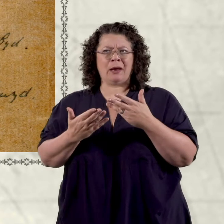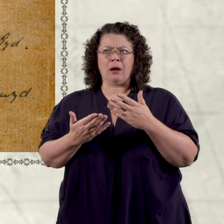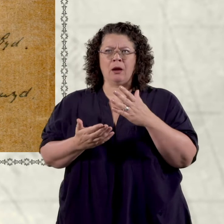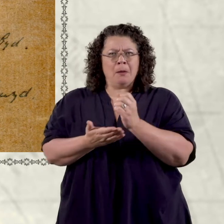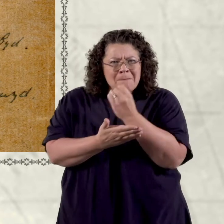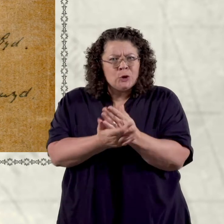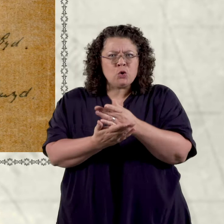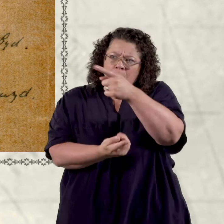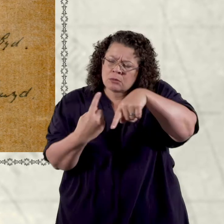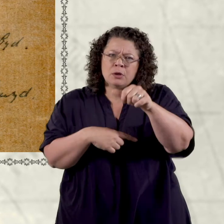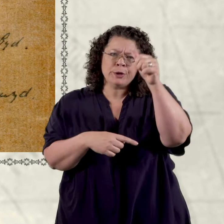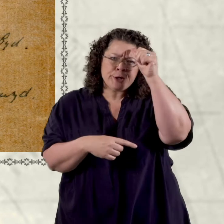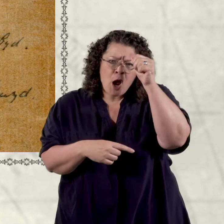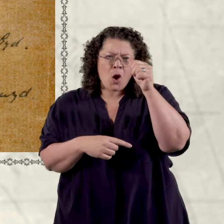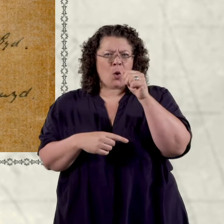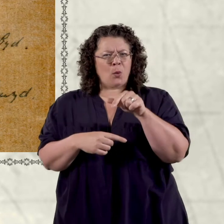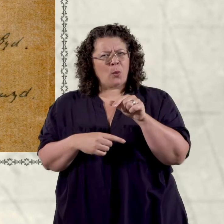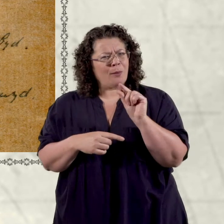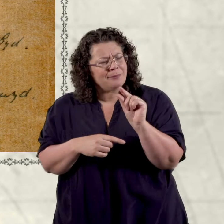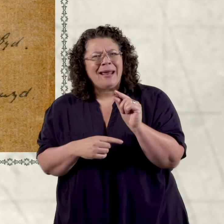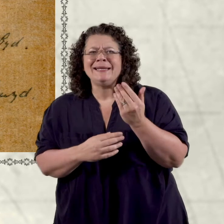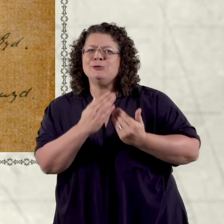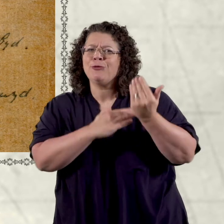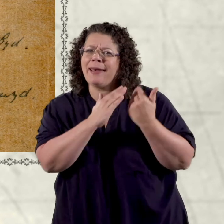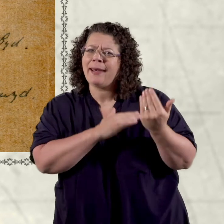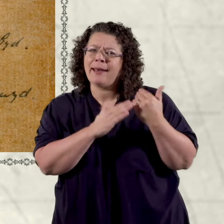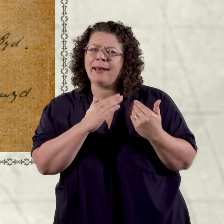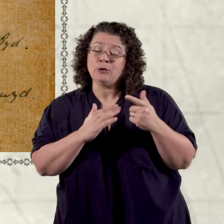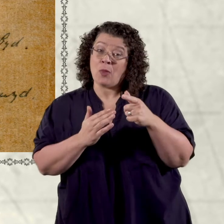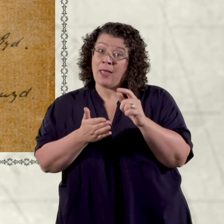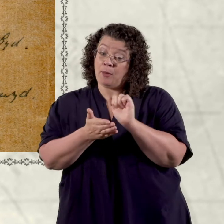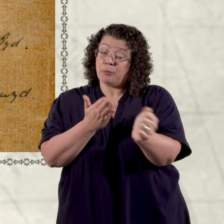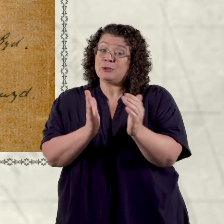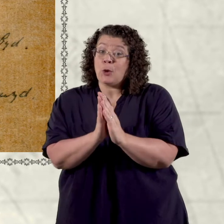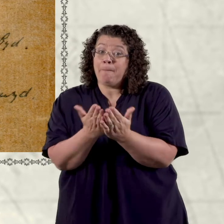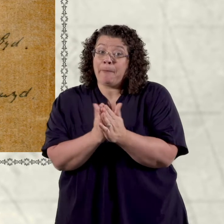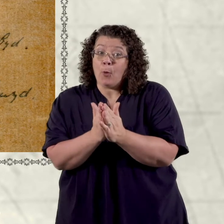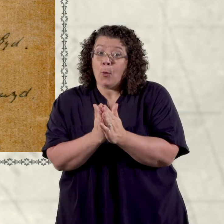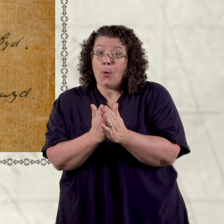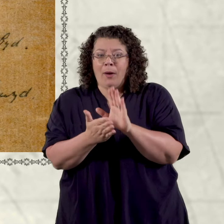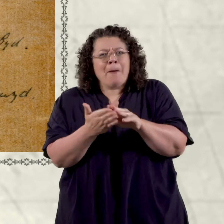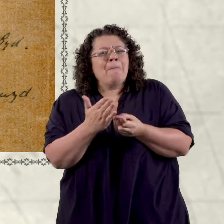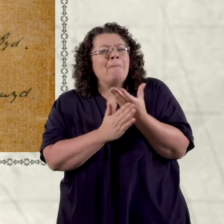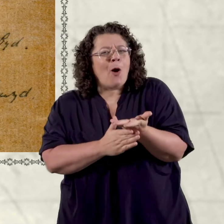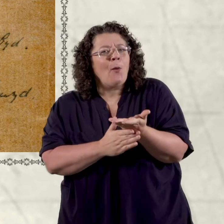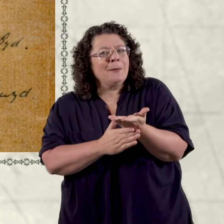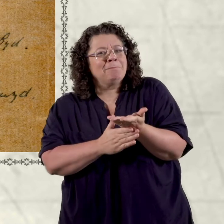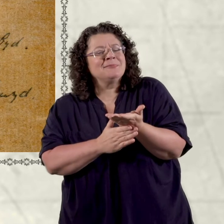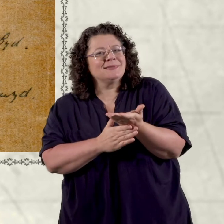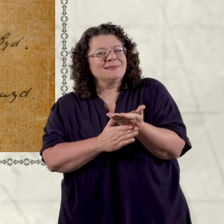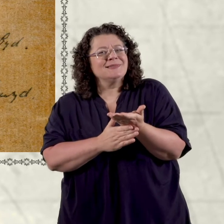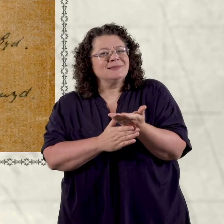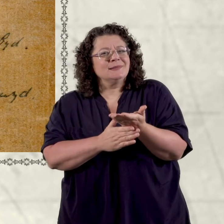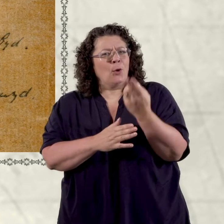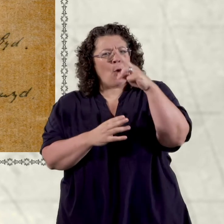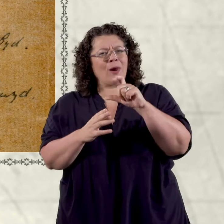llyfr. Llyfr o'r enw Cerddi'r Bugail, casgliad o'n ngerddi gora i gyd. A mi ddaru nhw godi cofeb fawr